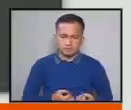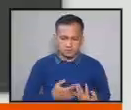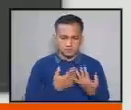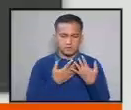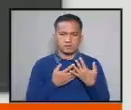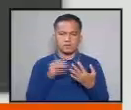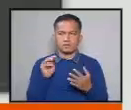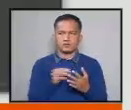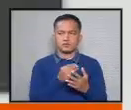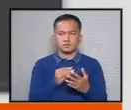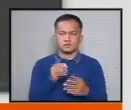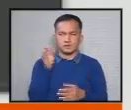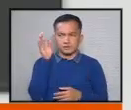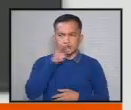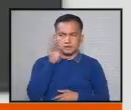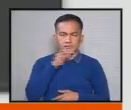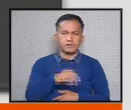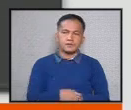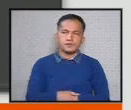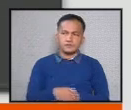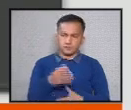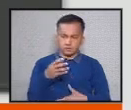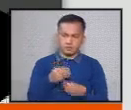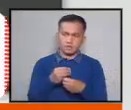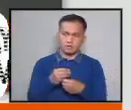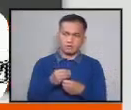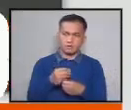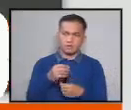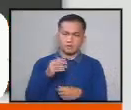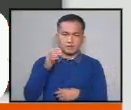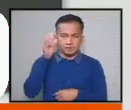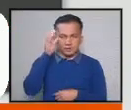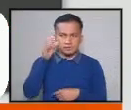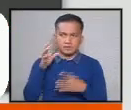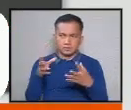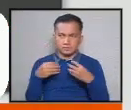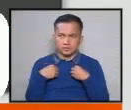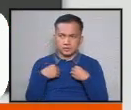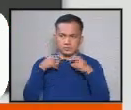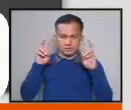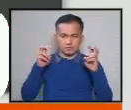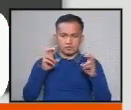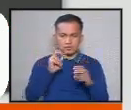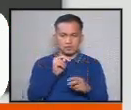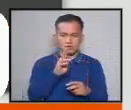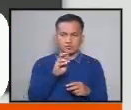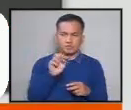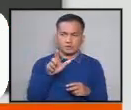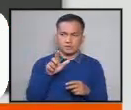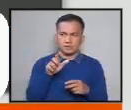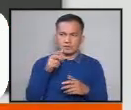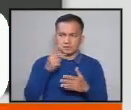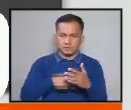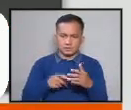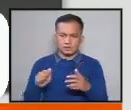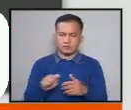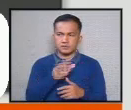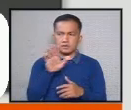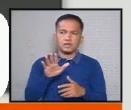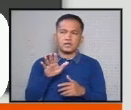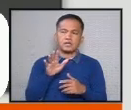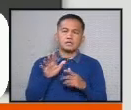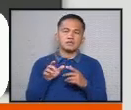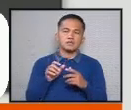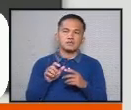inspirasyon sa musikang Pilipino. Bukod kay Cayabyab, tatanggap din ang binansagang Nobel Prize of Asia sa